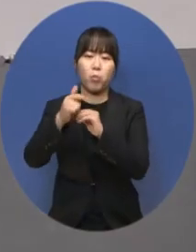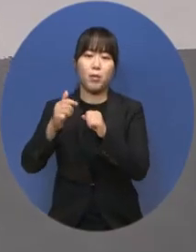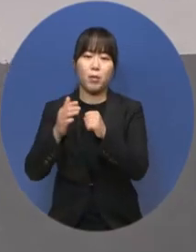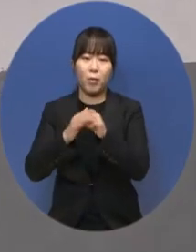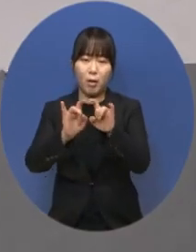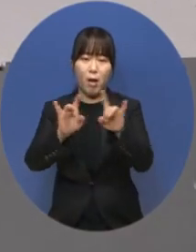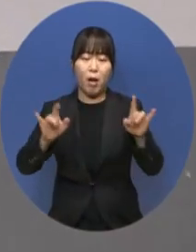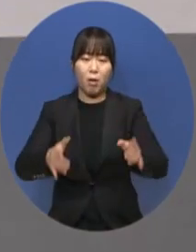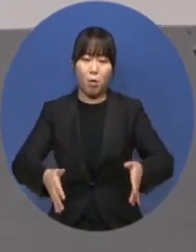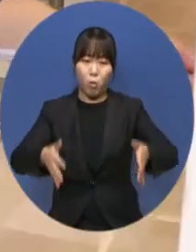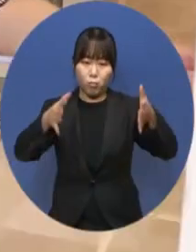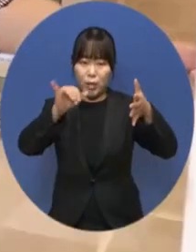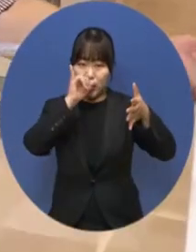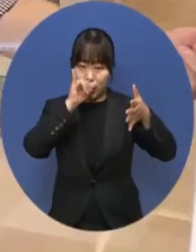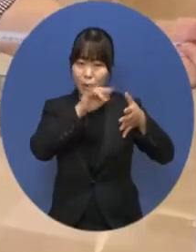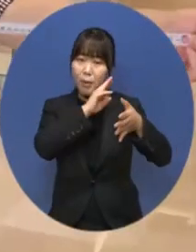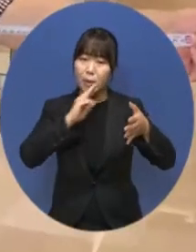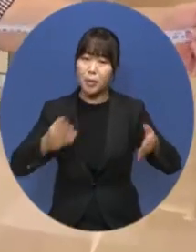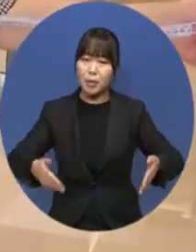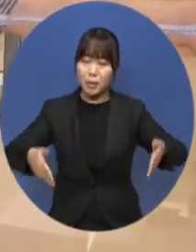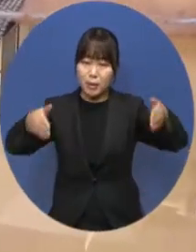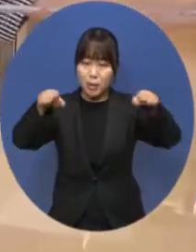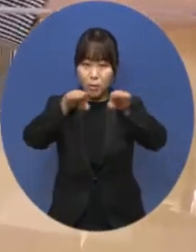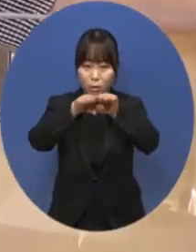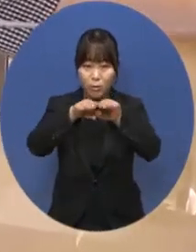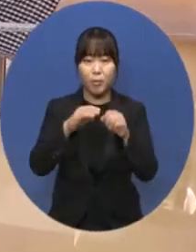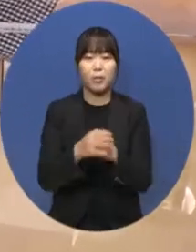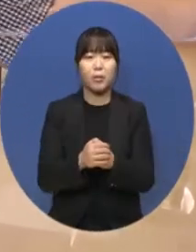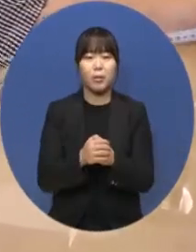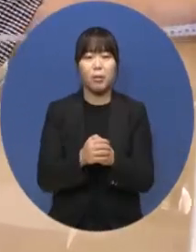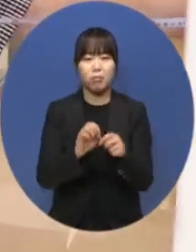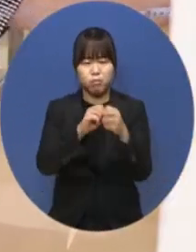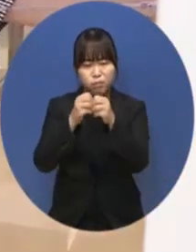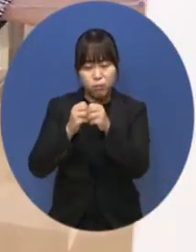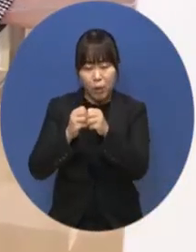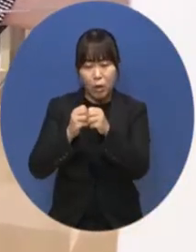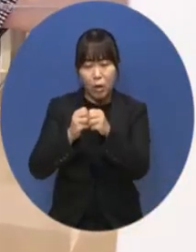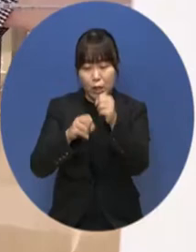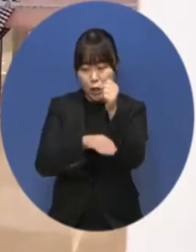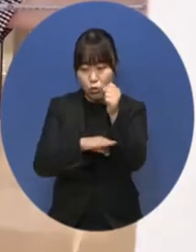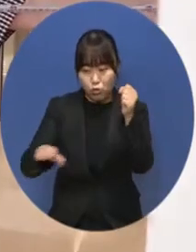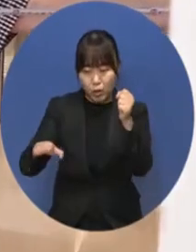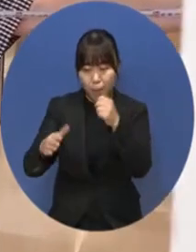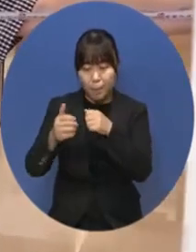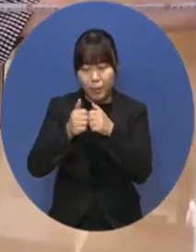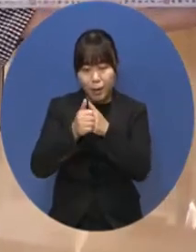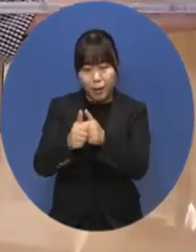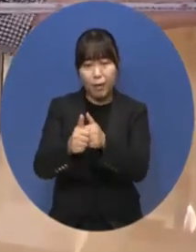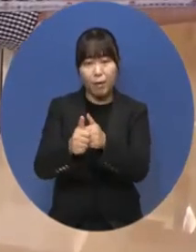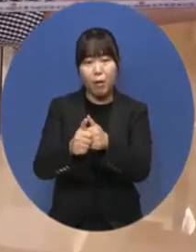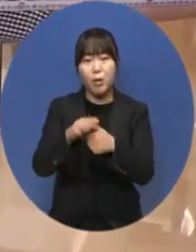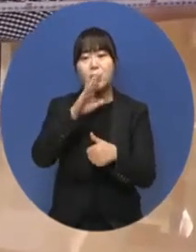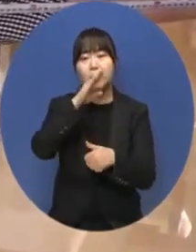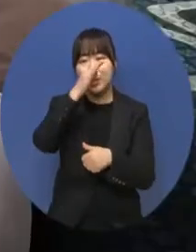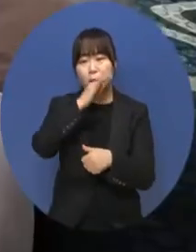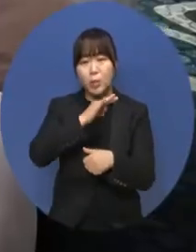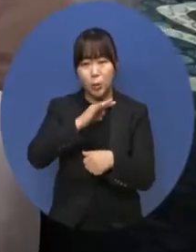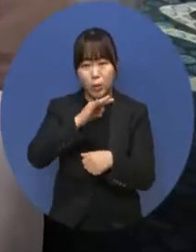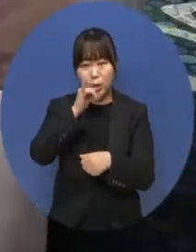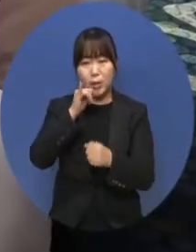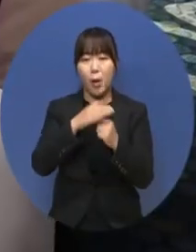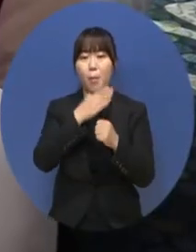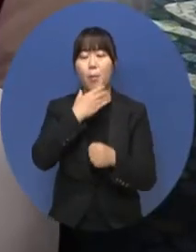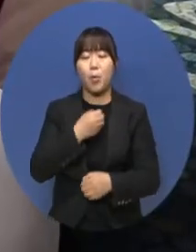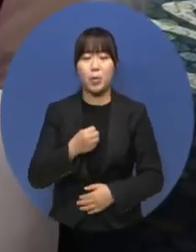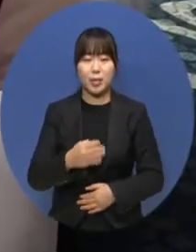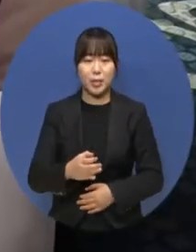각종 건물에 마련되는 편의시설들이 설치 기준에 부합해 실용적인 복지